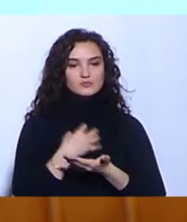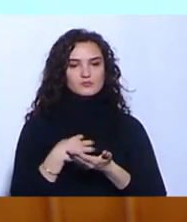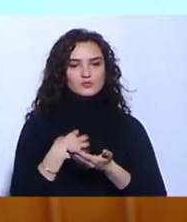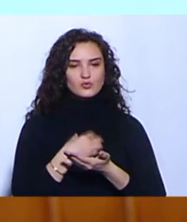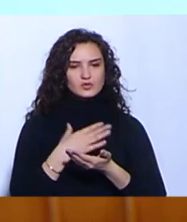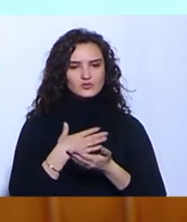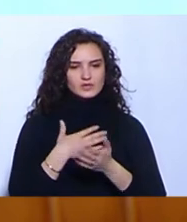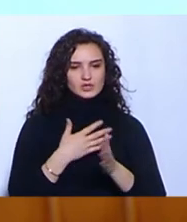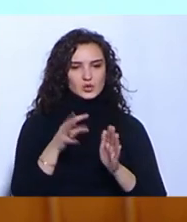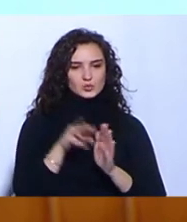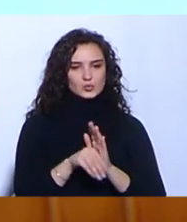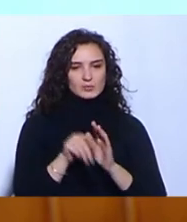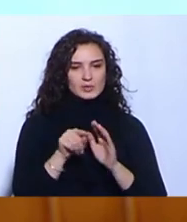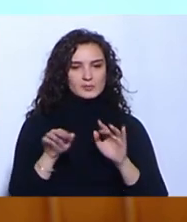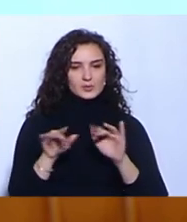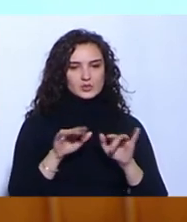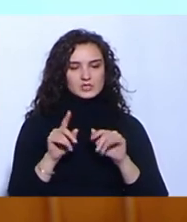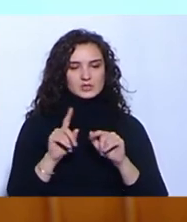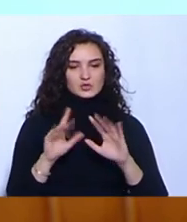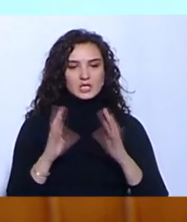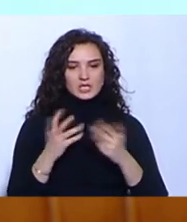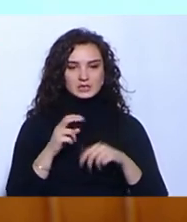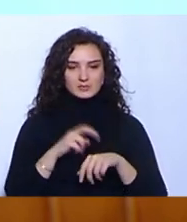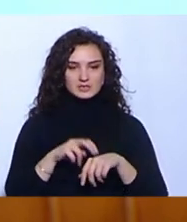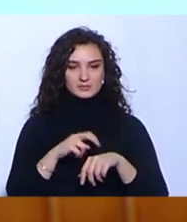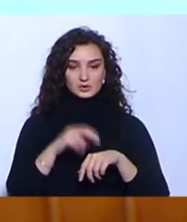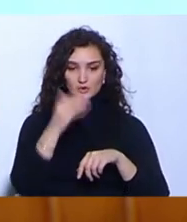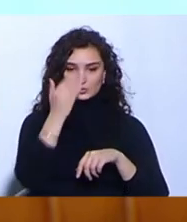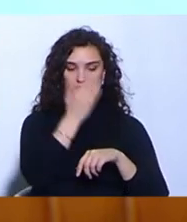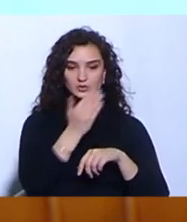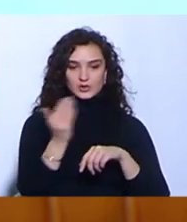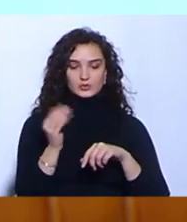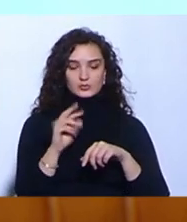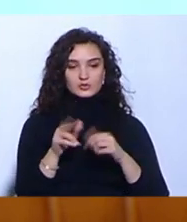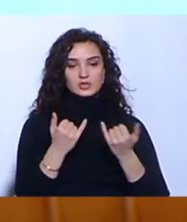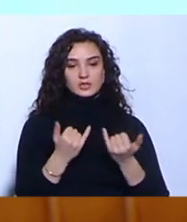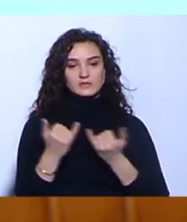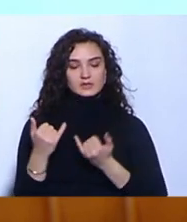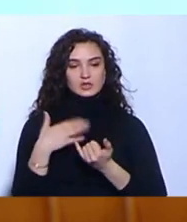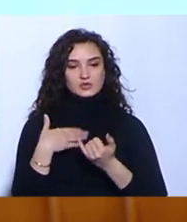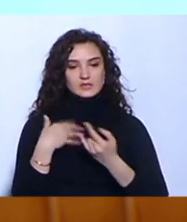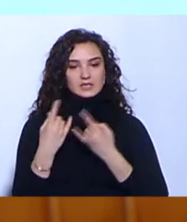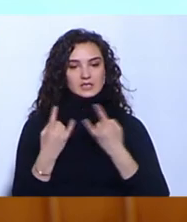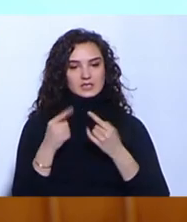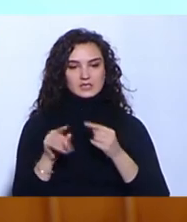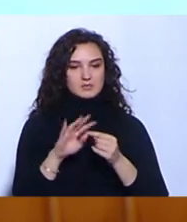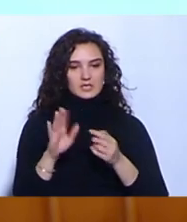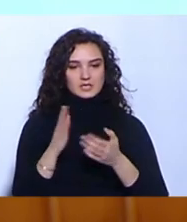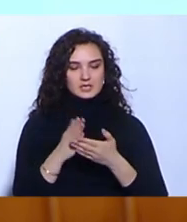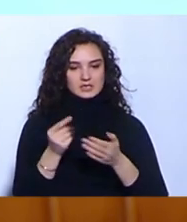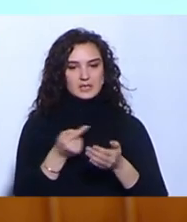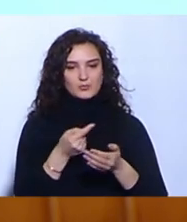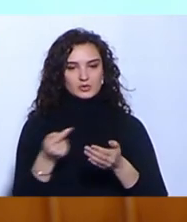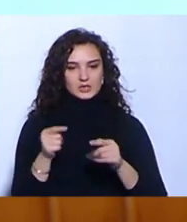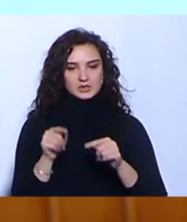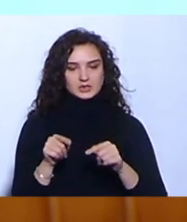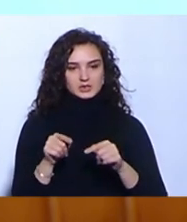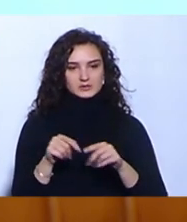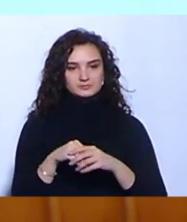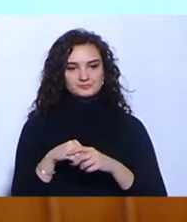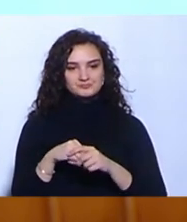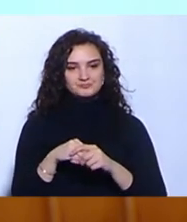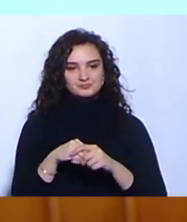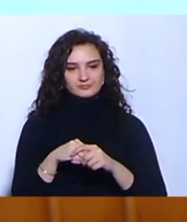მნიშვნელოვანი ჩვენი ჩართულობა იმ პროცესებში, რა ხდება სამედიცინო საზოგადოებაში და დღევანდელი ჩვენი გადაცემა არ გახლავთ გამონაკლისი.